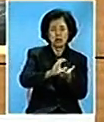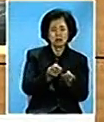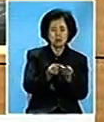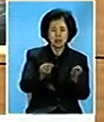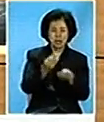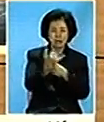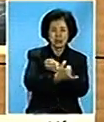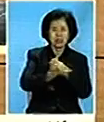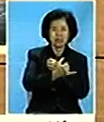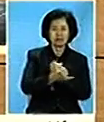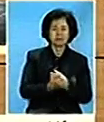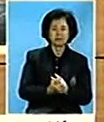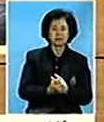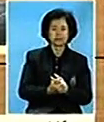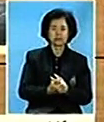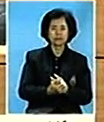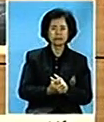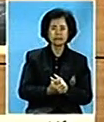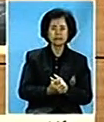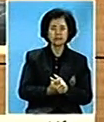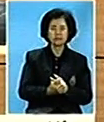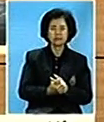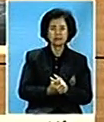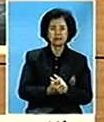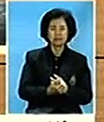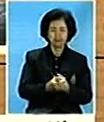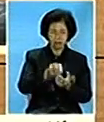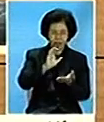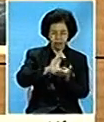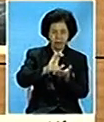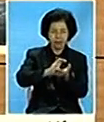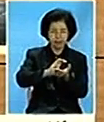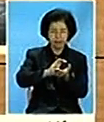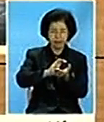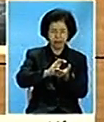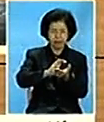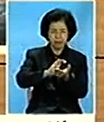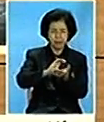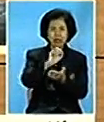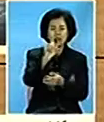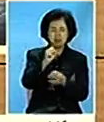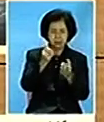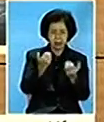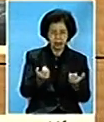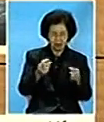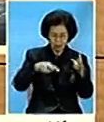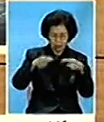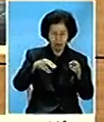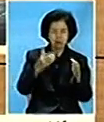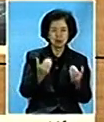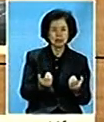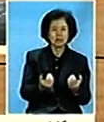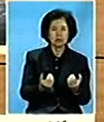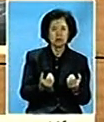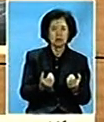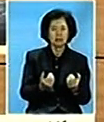ไปครับท่านประธานครับงบประมาณที่สภานี้กำลังพิจารณากันอยู่นี้